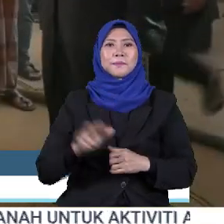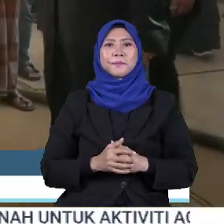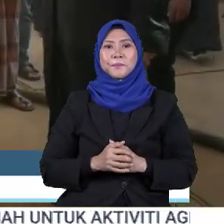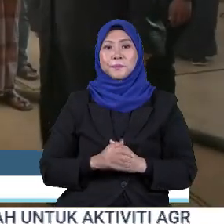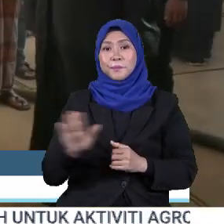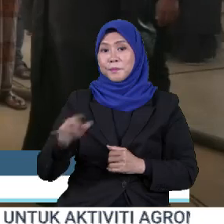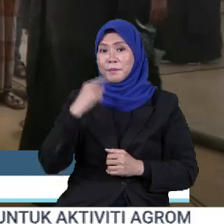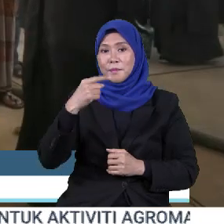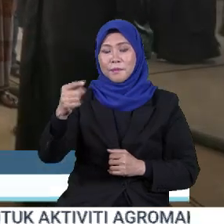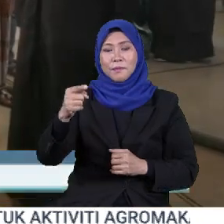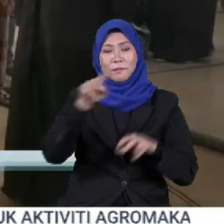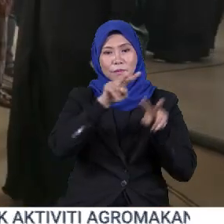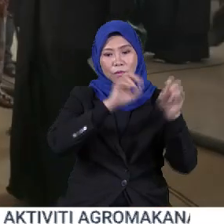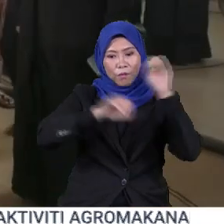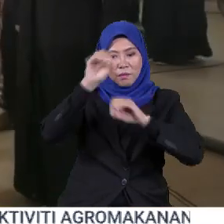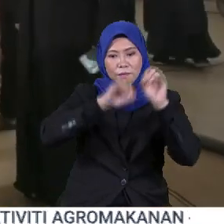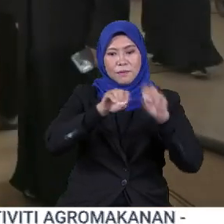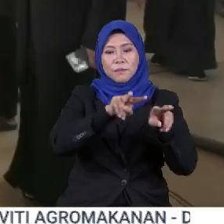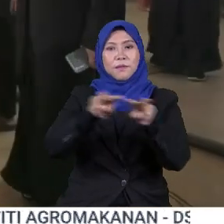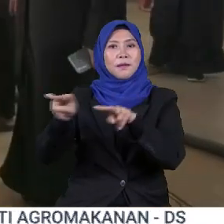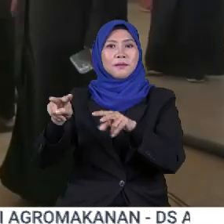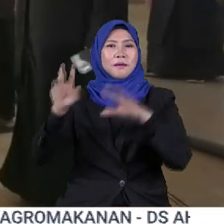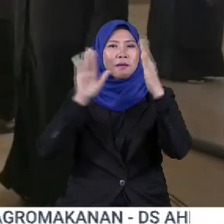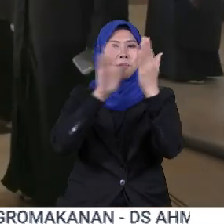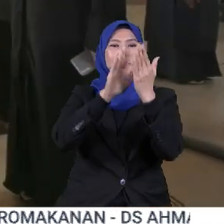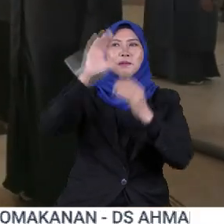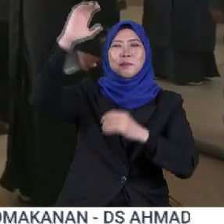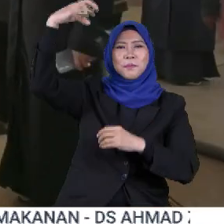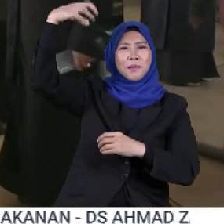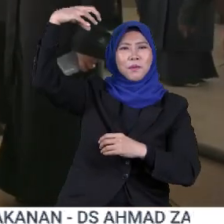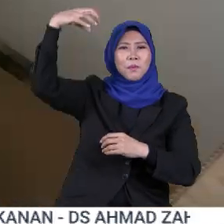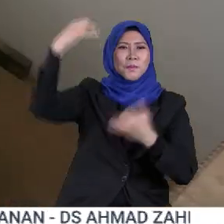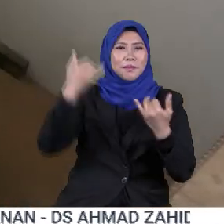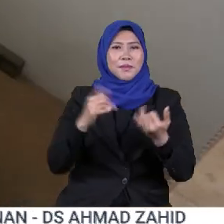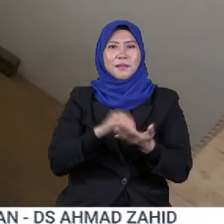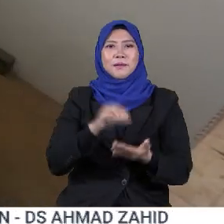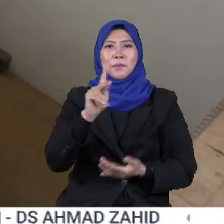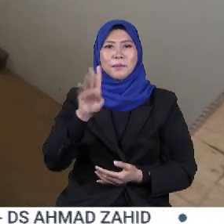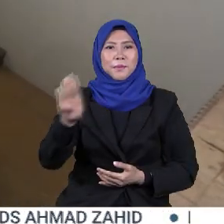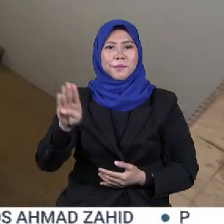demikian selepas melakukan tinjauan persediaan menghadapi kemarau di stesen pam Kemubu, Kota Baru.